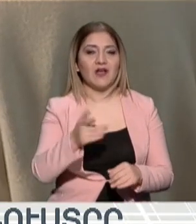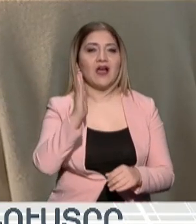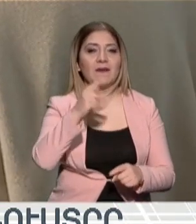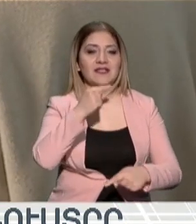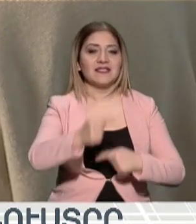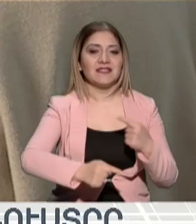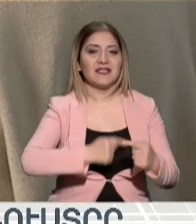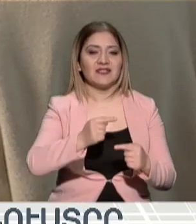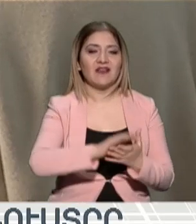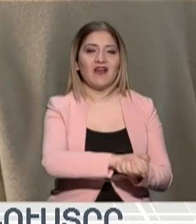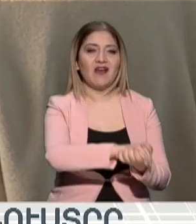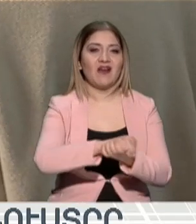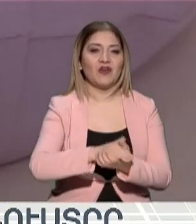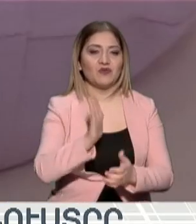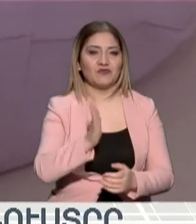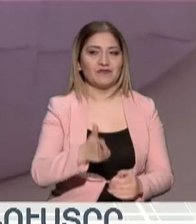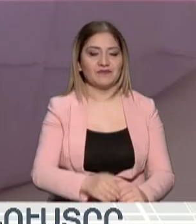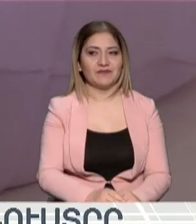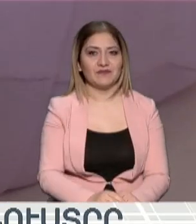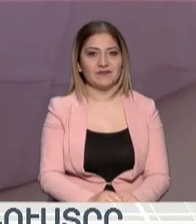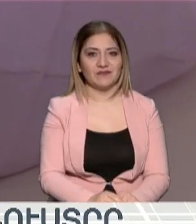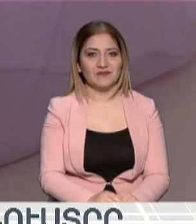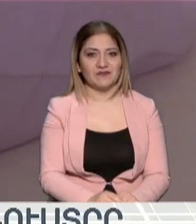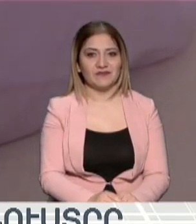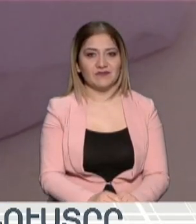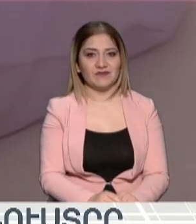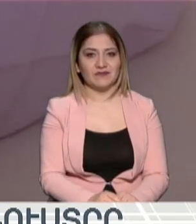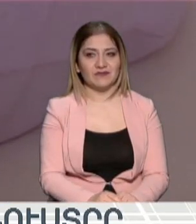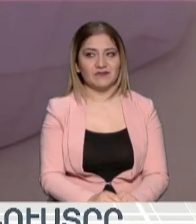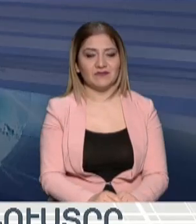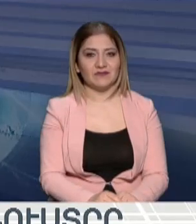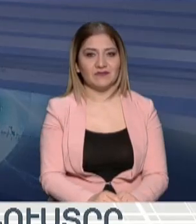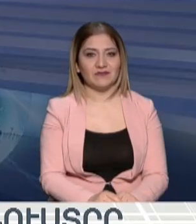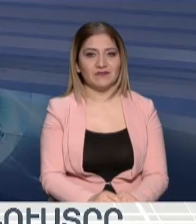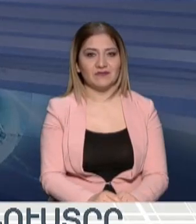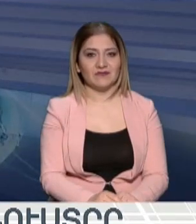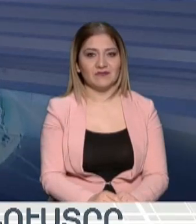ապագա սերունդների խաղաղ երկինքը։ Վահե Կոստանդյան, Ռոմիկ Խաչատրյան, Լուրեր։